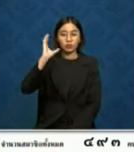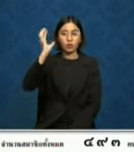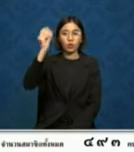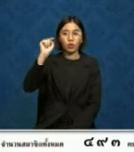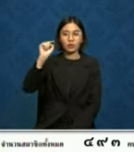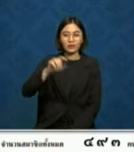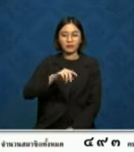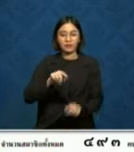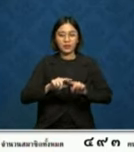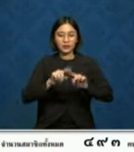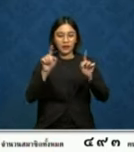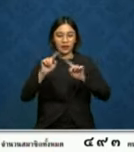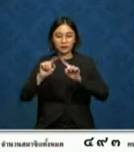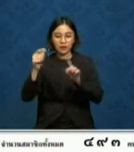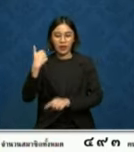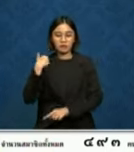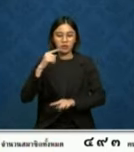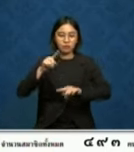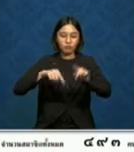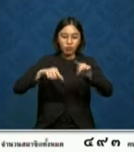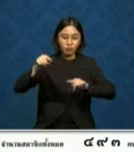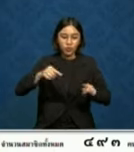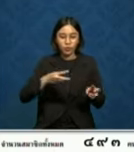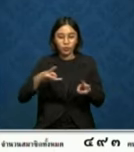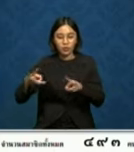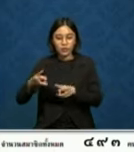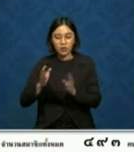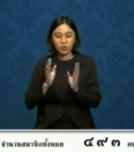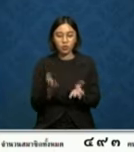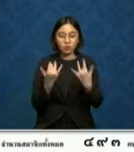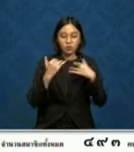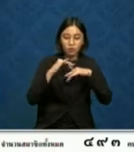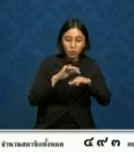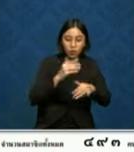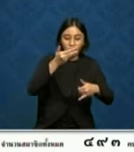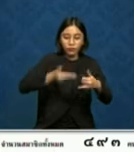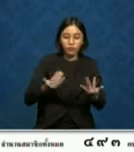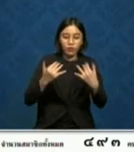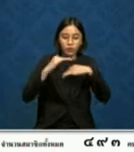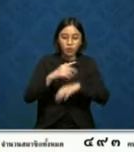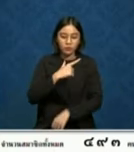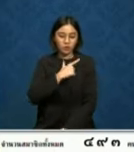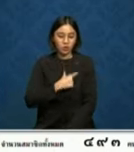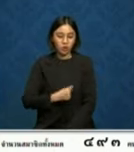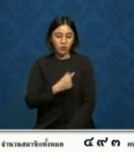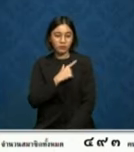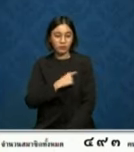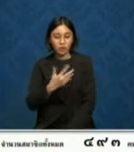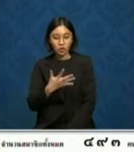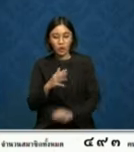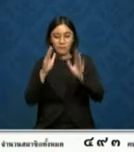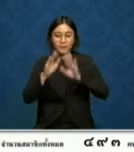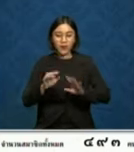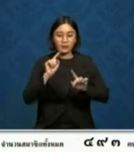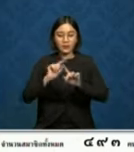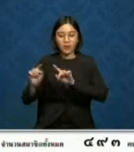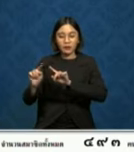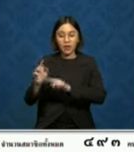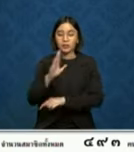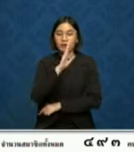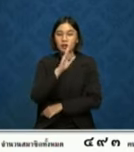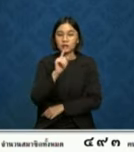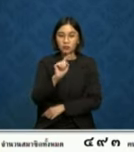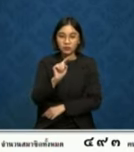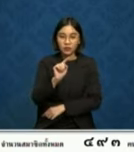มีความไม่เหมือนกันพฤติกรรมของผู้เข้าร่วมงานสิ่งที่เขาชอบอ่าลักษณะต่างๆนานานะครับถ้า